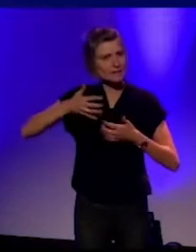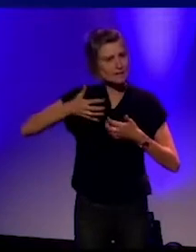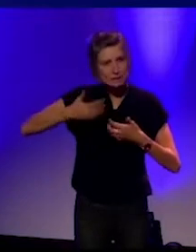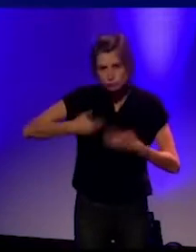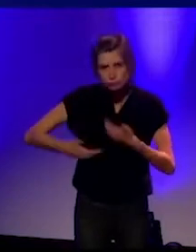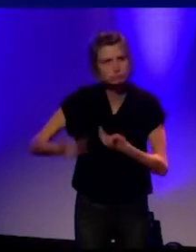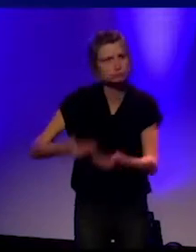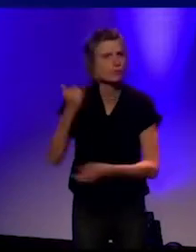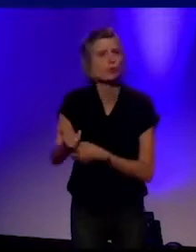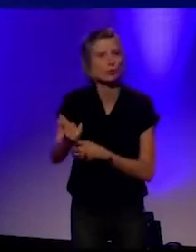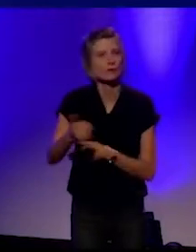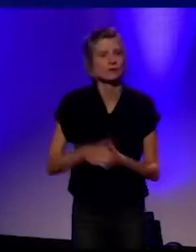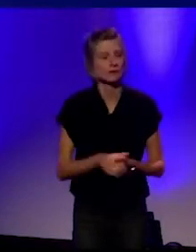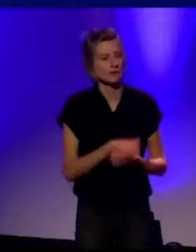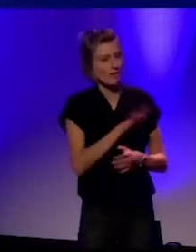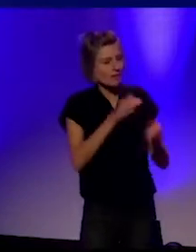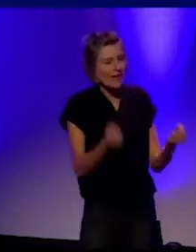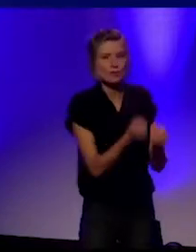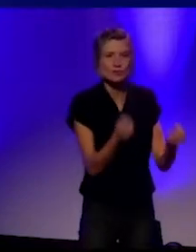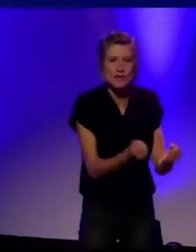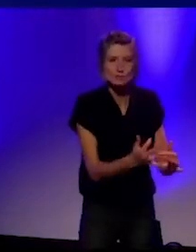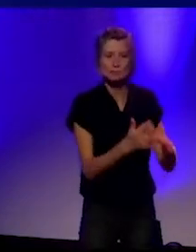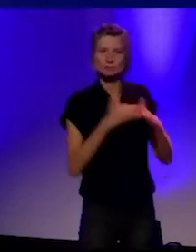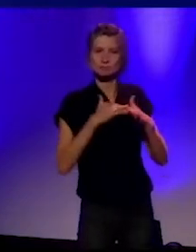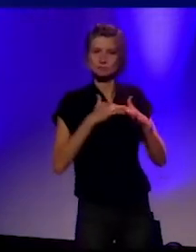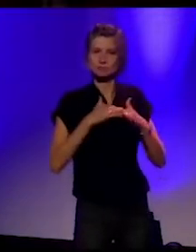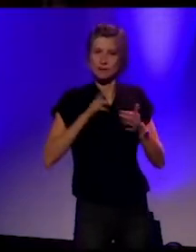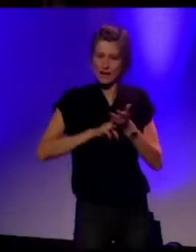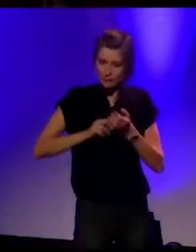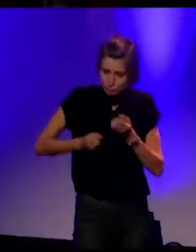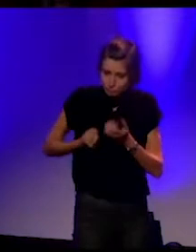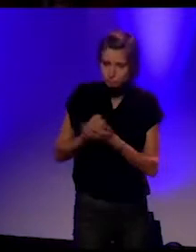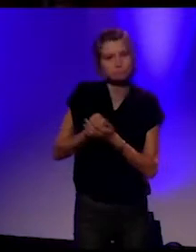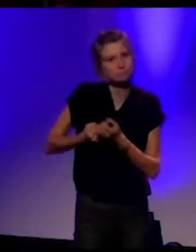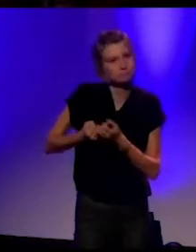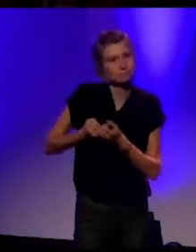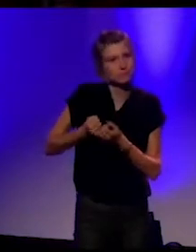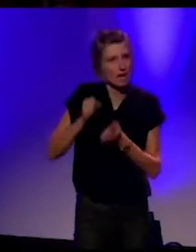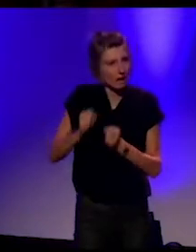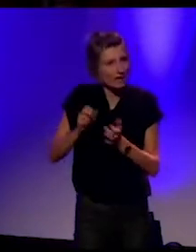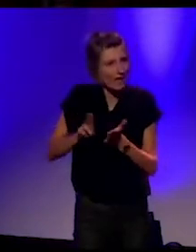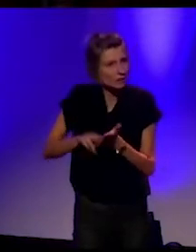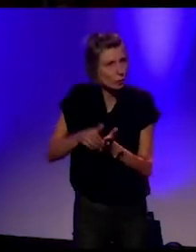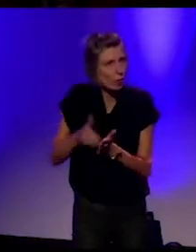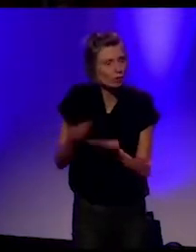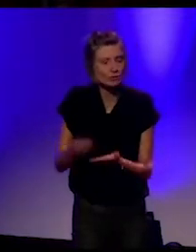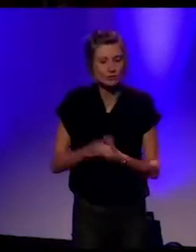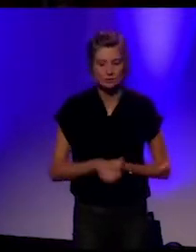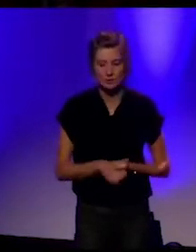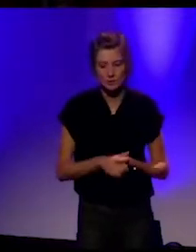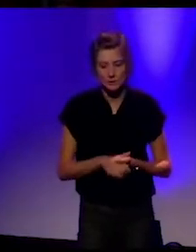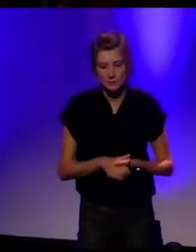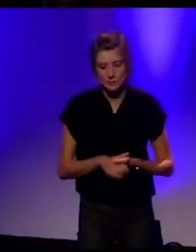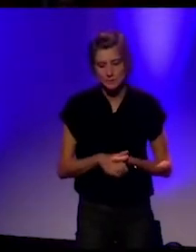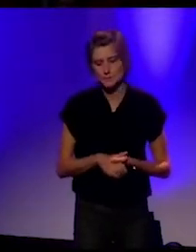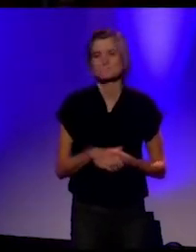al dat enthousiasme gebruiken, maximaal benutten. U ziet, er is al erg veel, maar ik denk dan altijd aan die plus